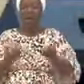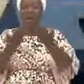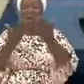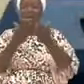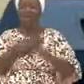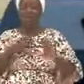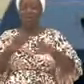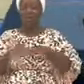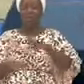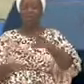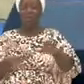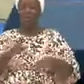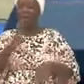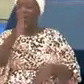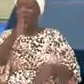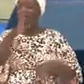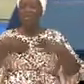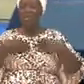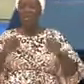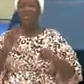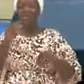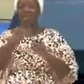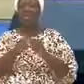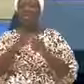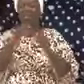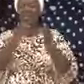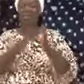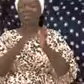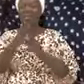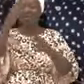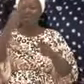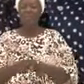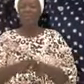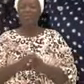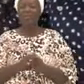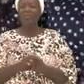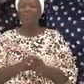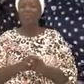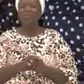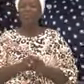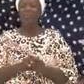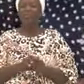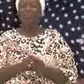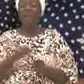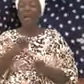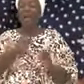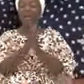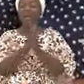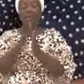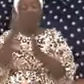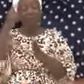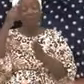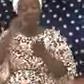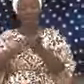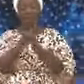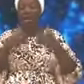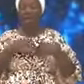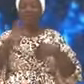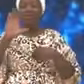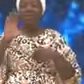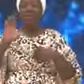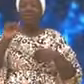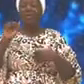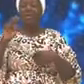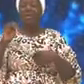soit déry au nom de g je prie pour ces cas de cancers